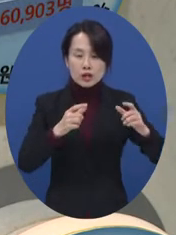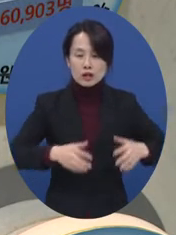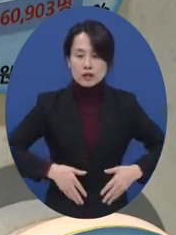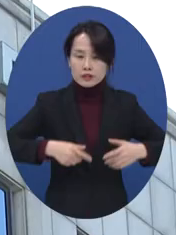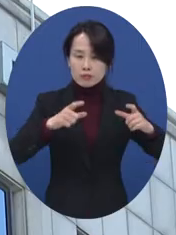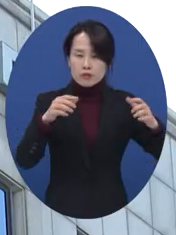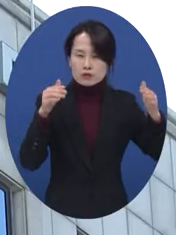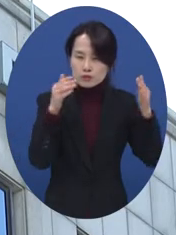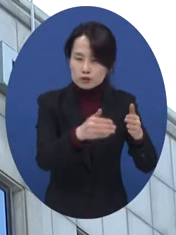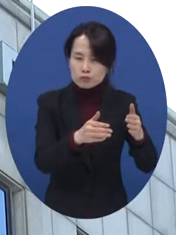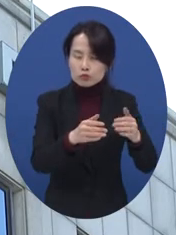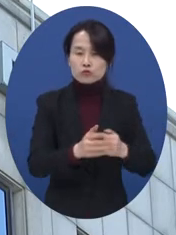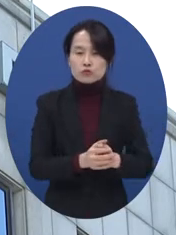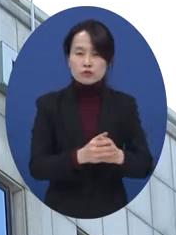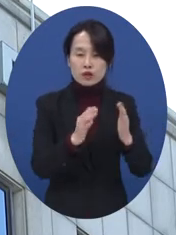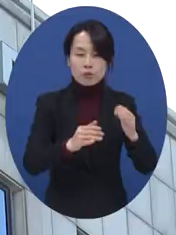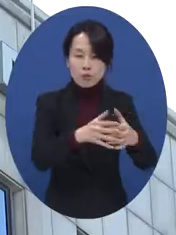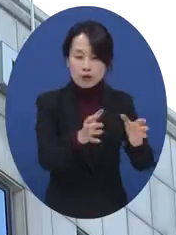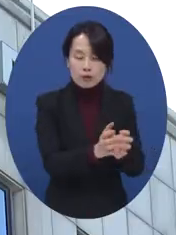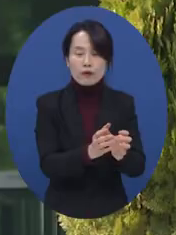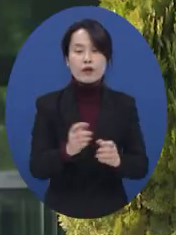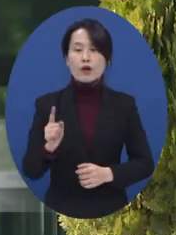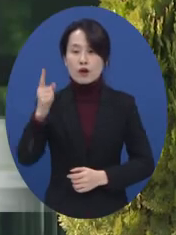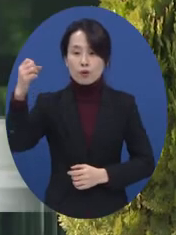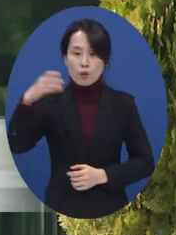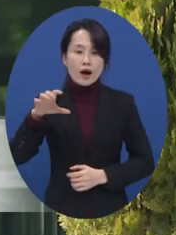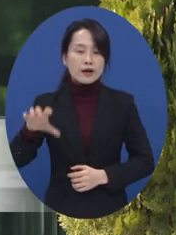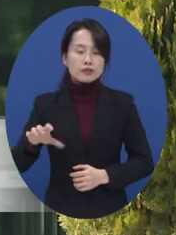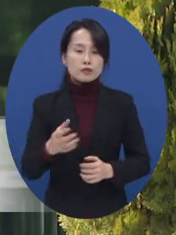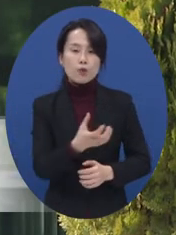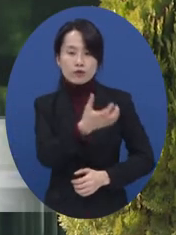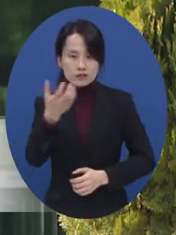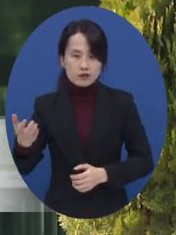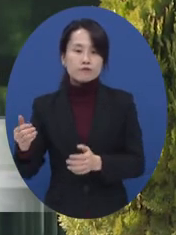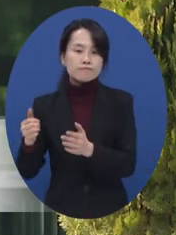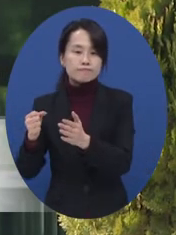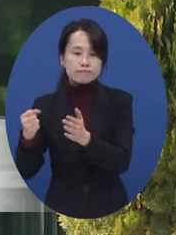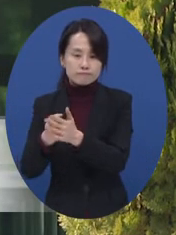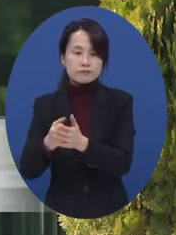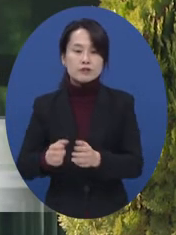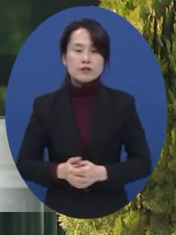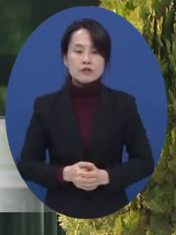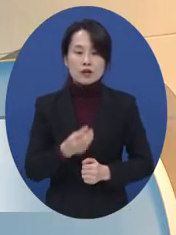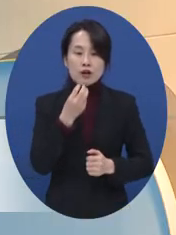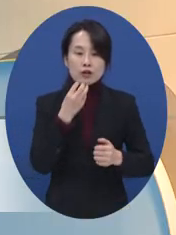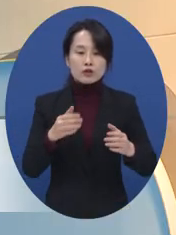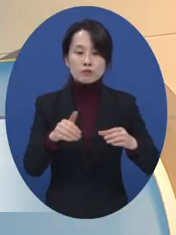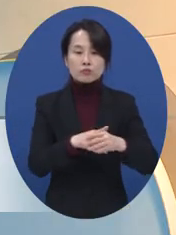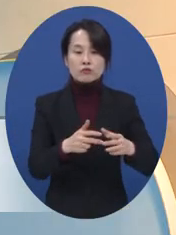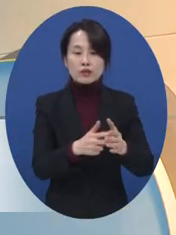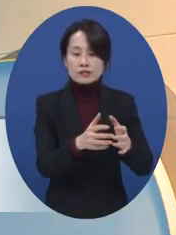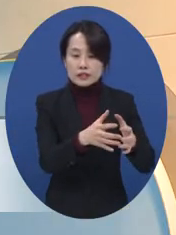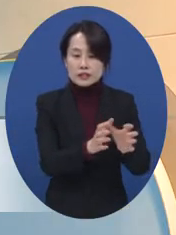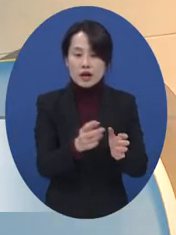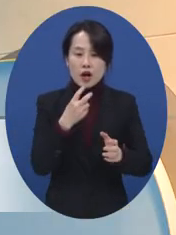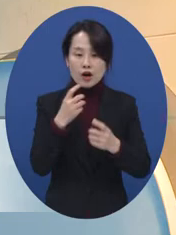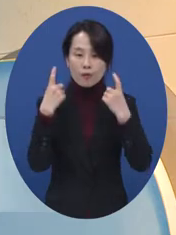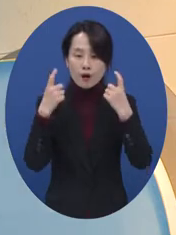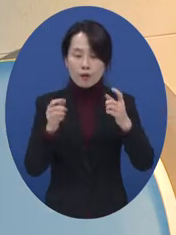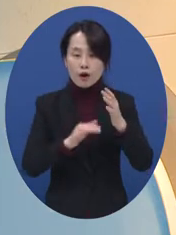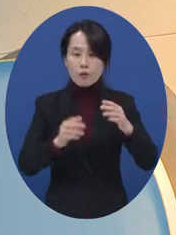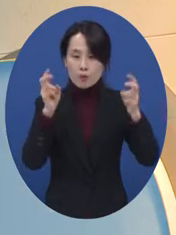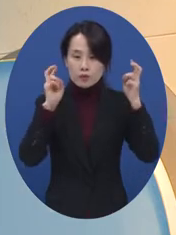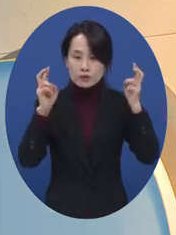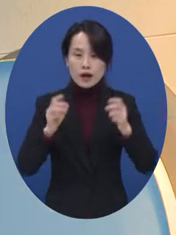공공기관을 고양시 로 이전합니다 경기문화재단 과 경기관광공사 경기도 평생 교육 진흥원 등